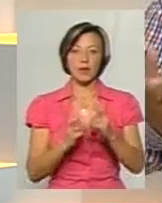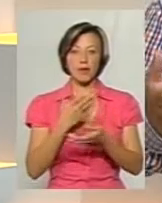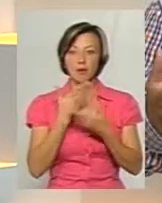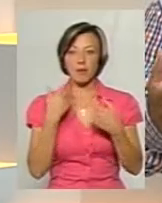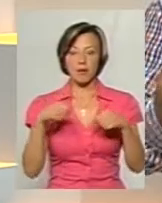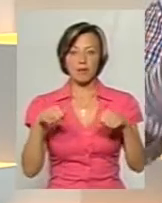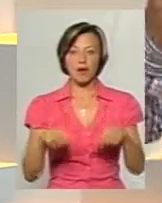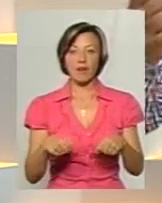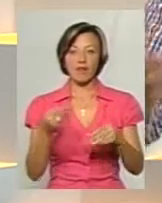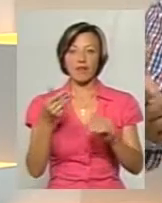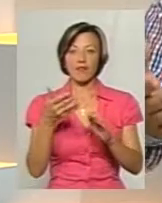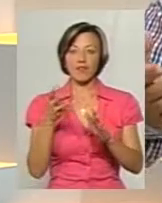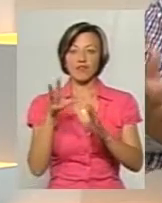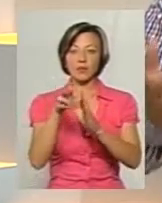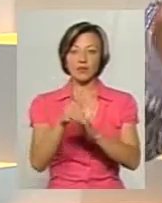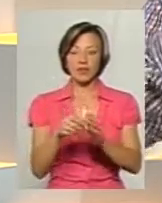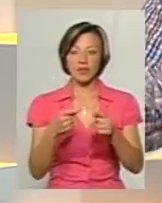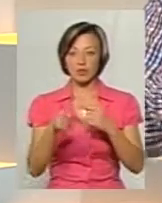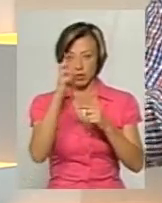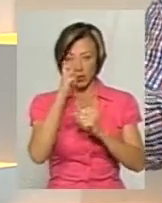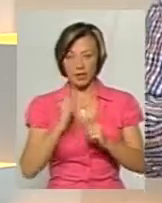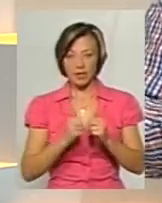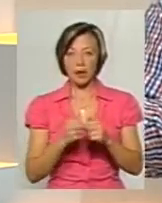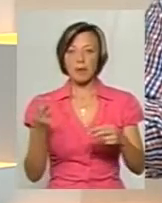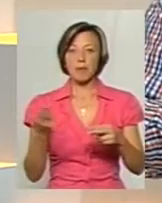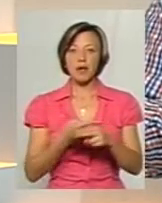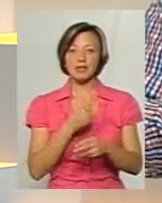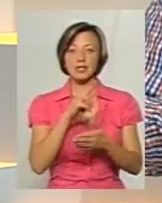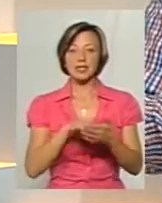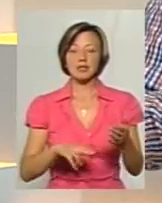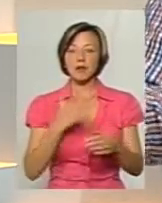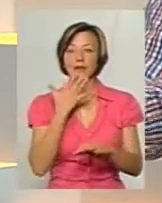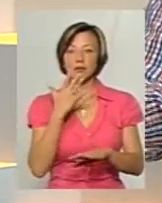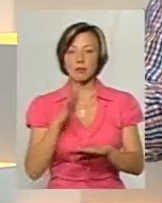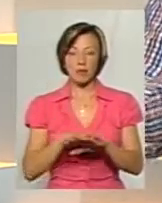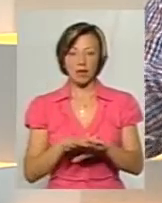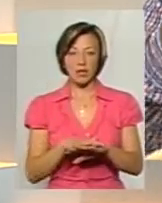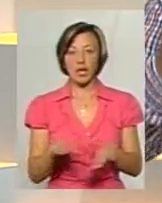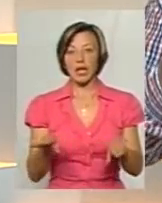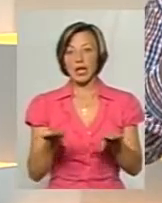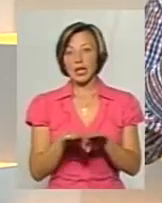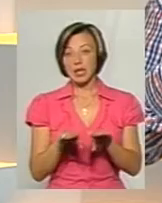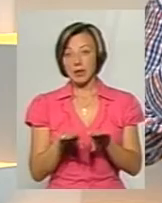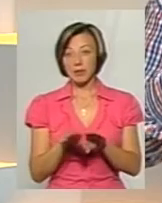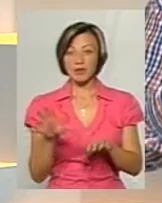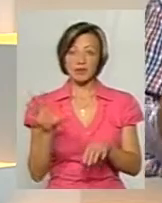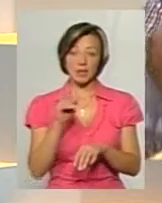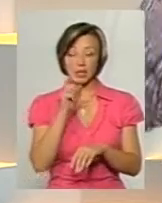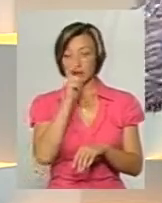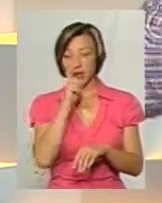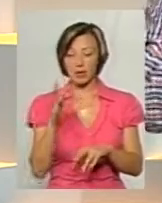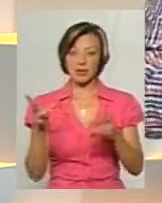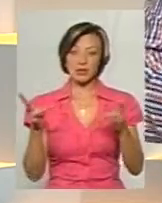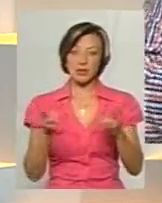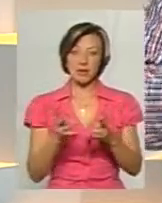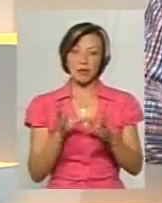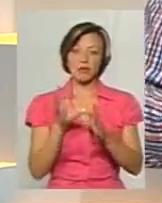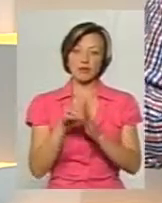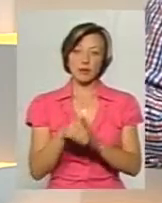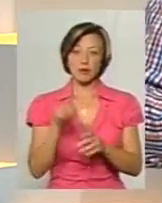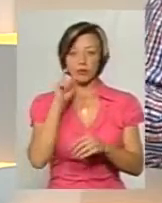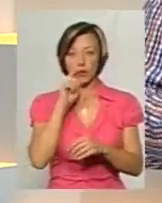ти не маєш права інвестувати в іншу країну без ліцензії Національного банку. нібито виглядає все непогано, тому що треба інвестувати в